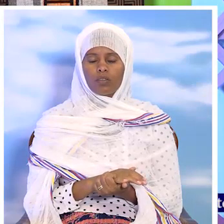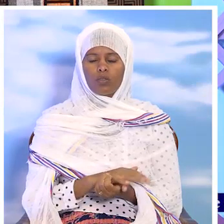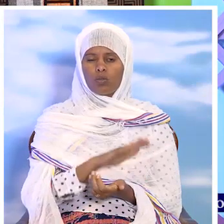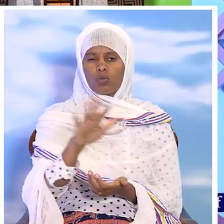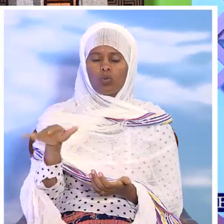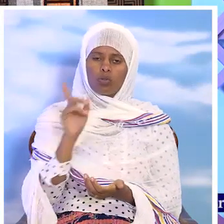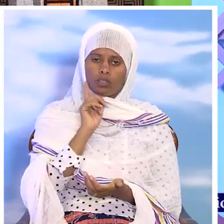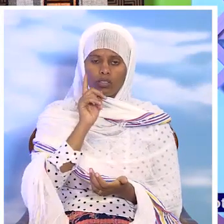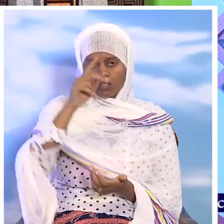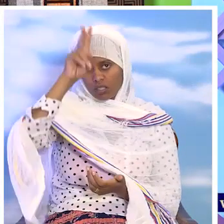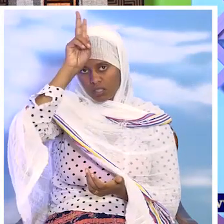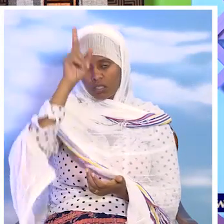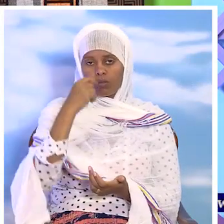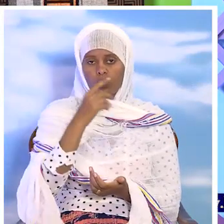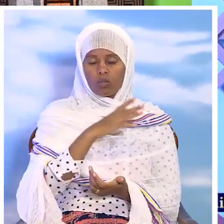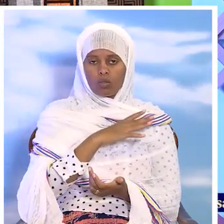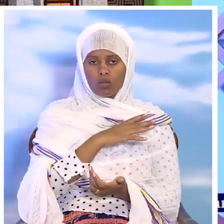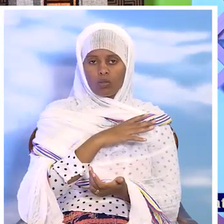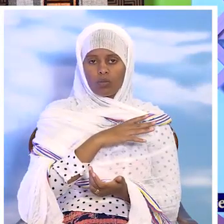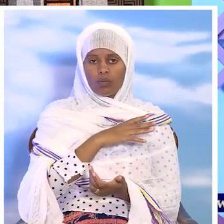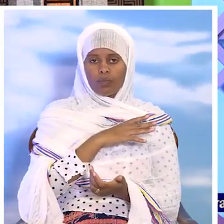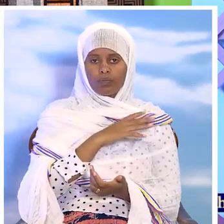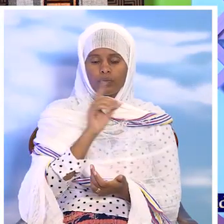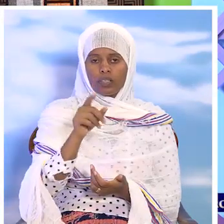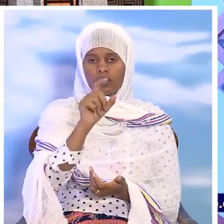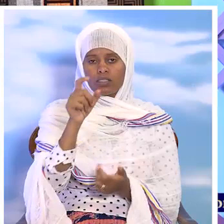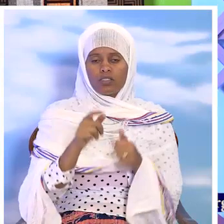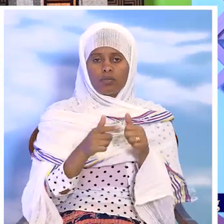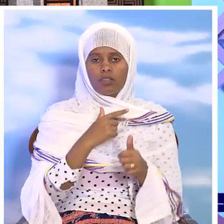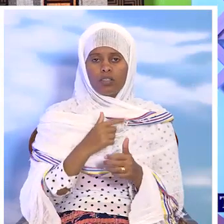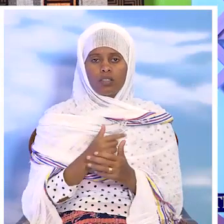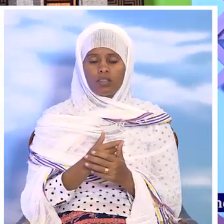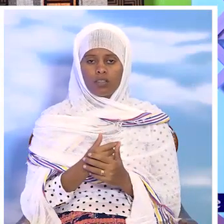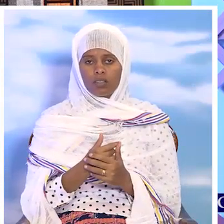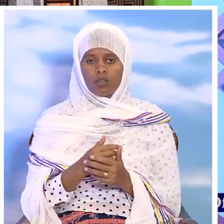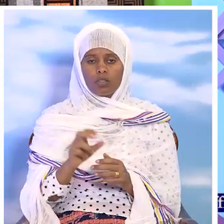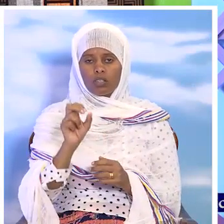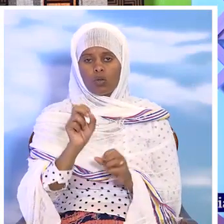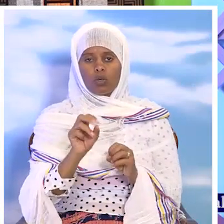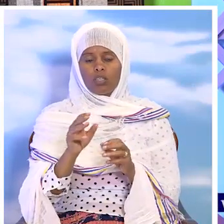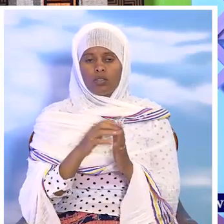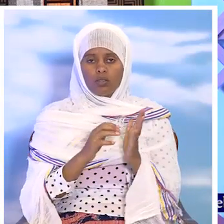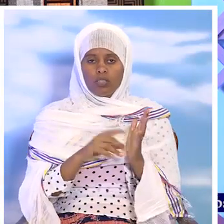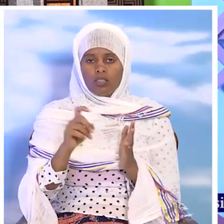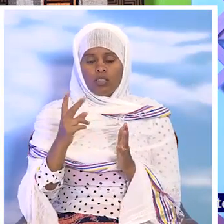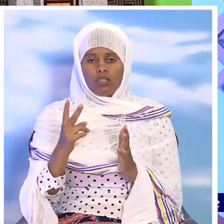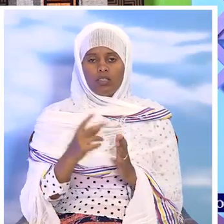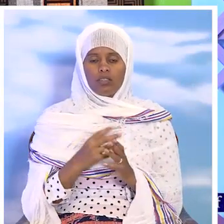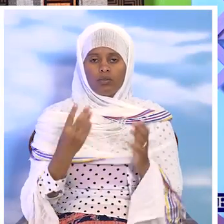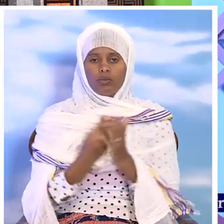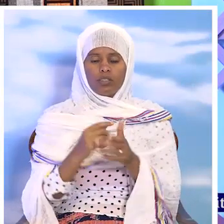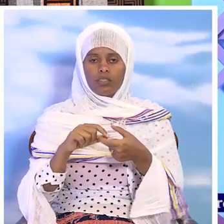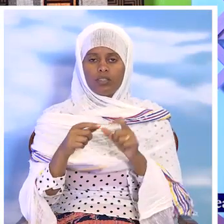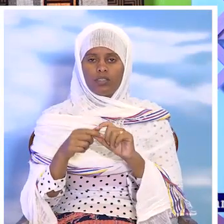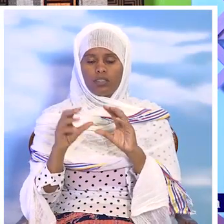የ ሰይጣን ክብል ከሎ እታ ኣርእስትና ጀመርናና ወይታ ወንጀል ጀመርናና ቁፅሪ 12 ምዝተሓዝ ማለት